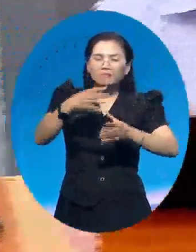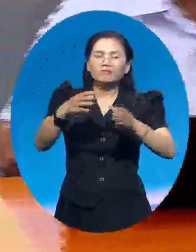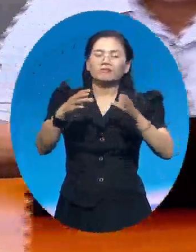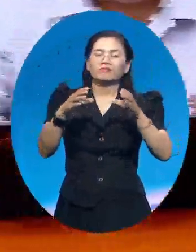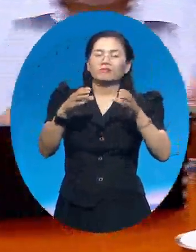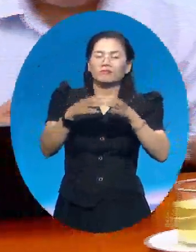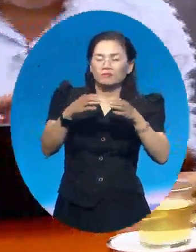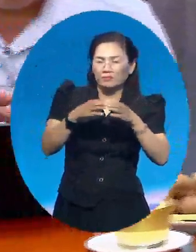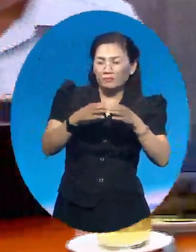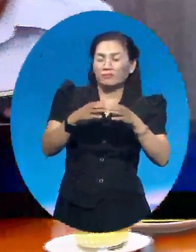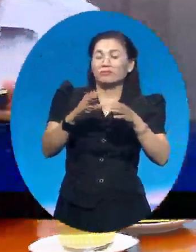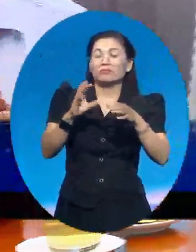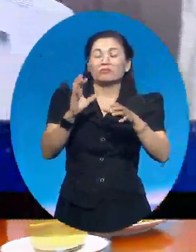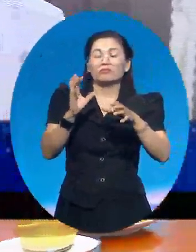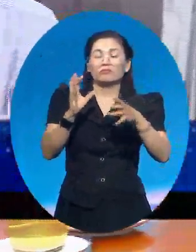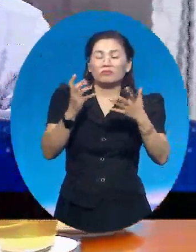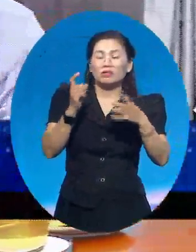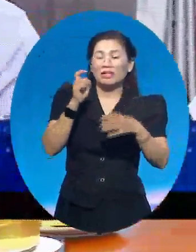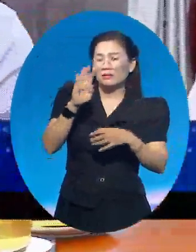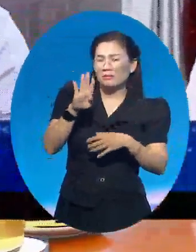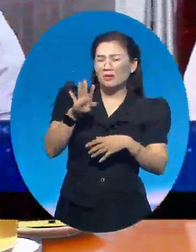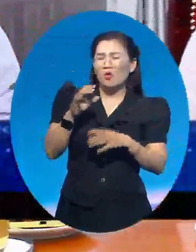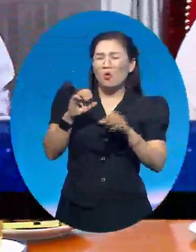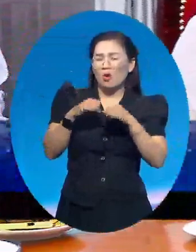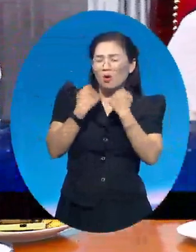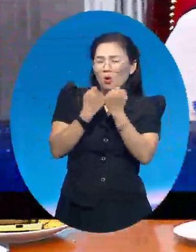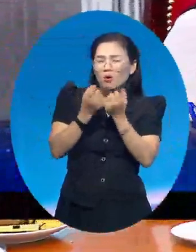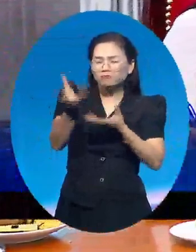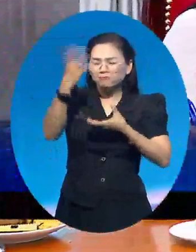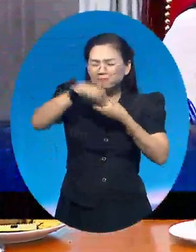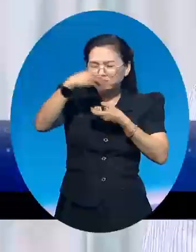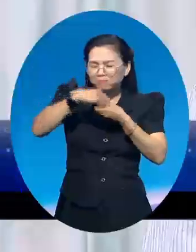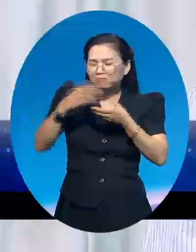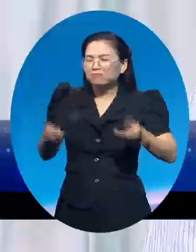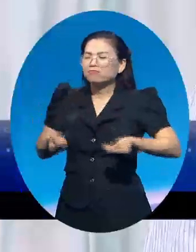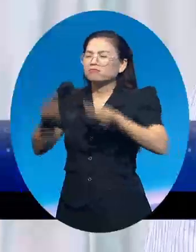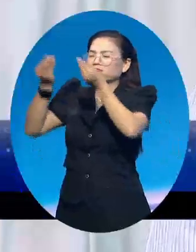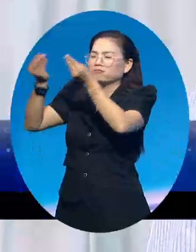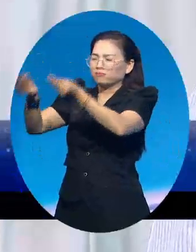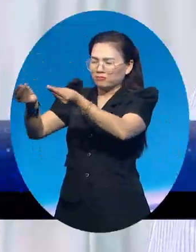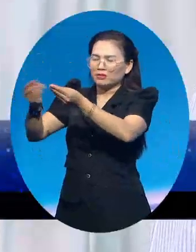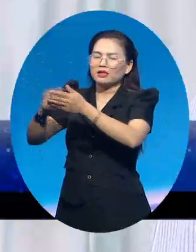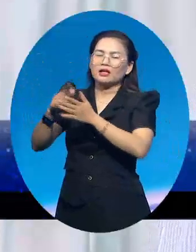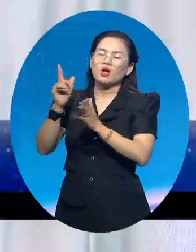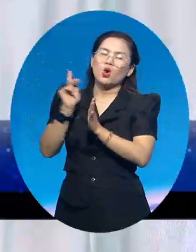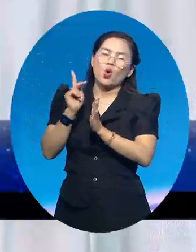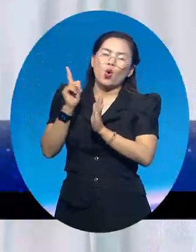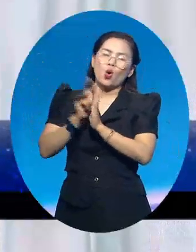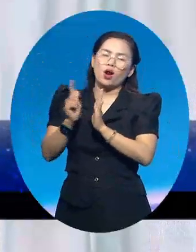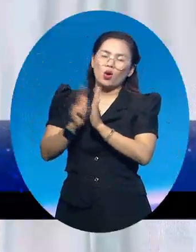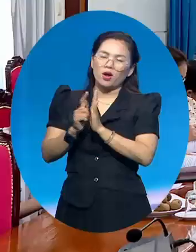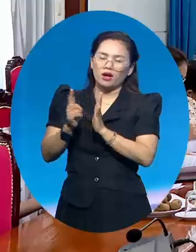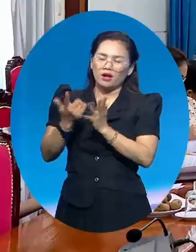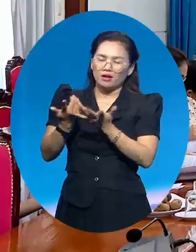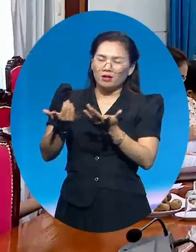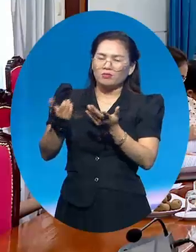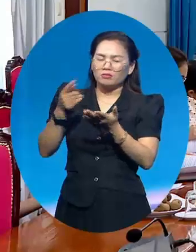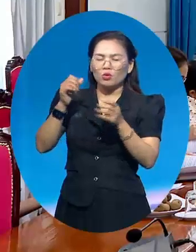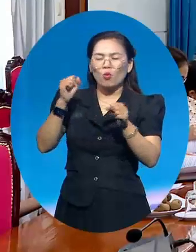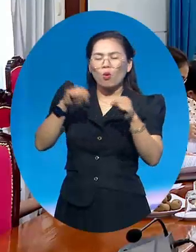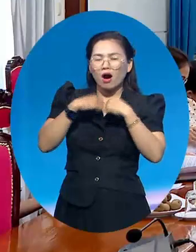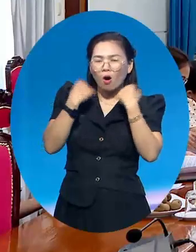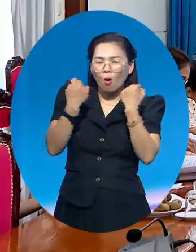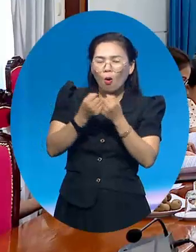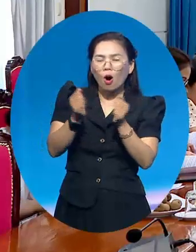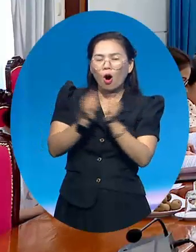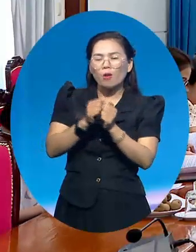Minh tổng hợp và gửi tới các cơ quan hữu quan nghiên cứu, tiếp thu, chỉnh lý dự thảo luật tài nguyên nước sửa đổi trình Quốc hội xem xét vào kỳ